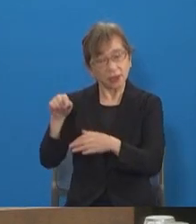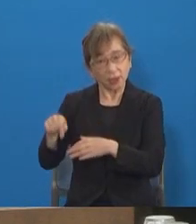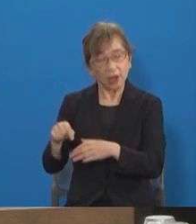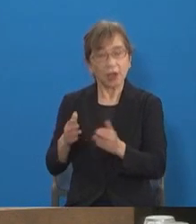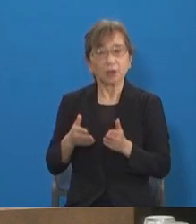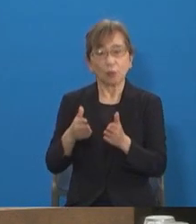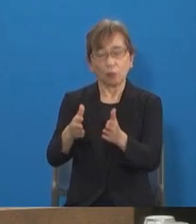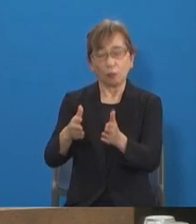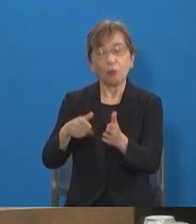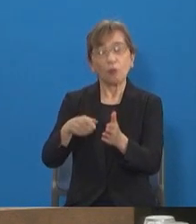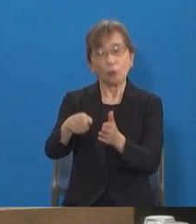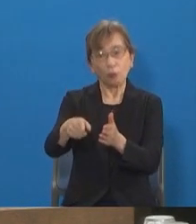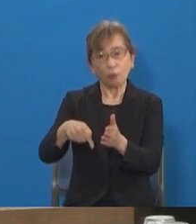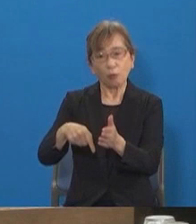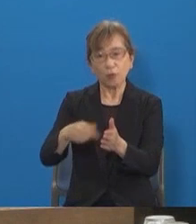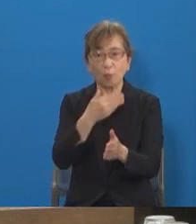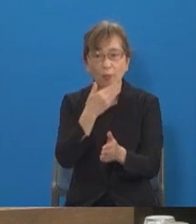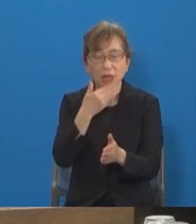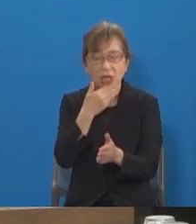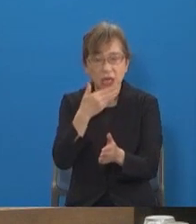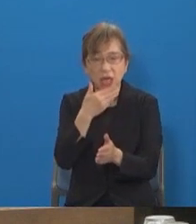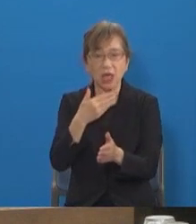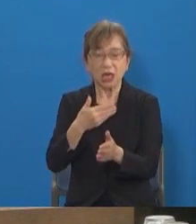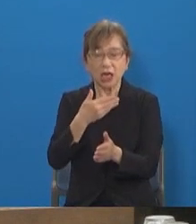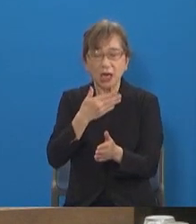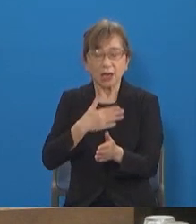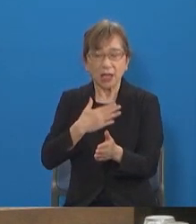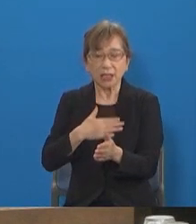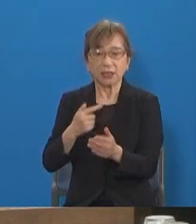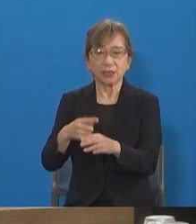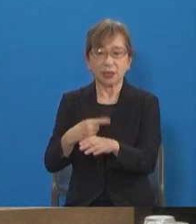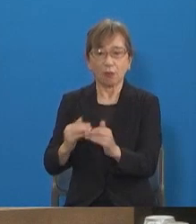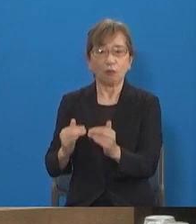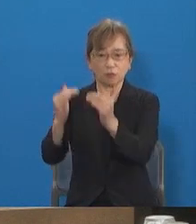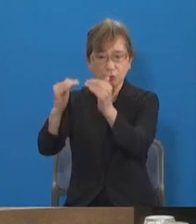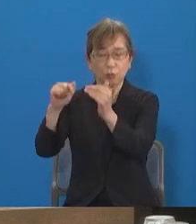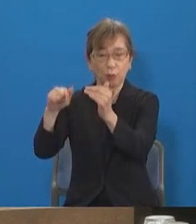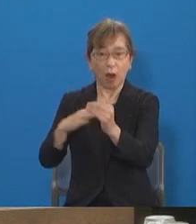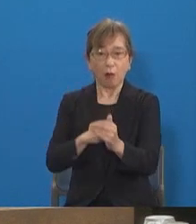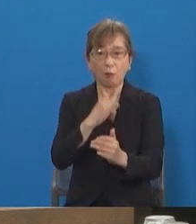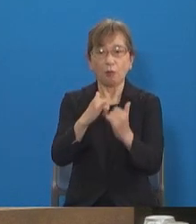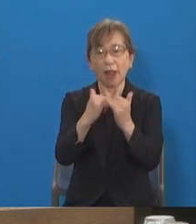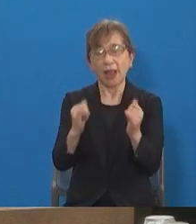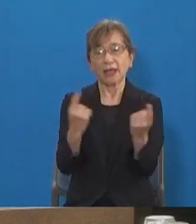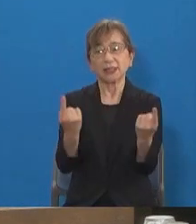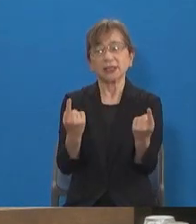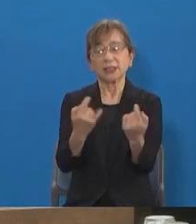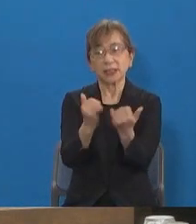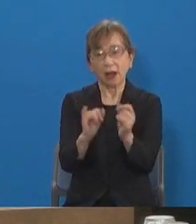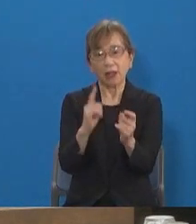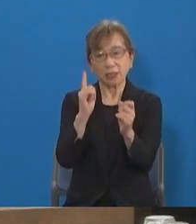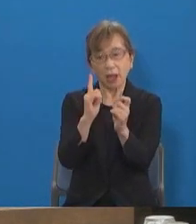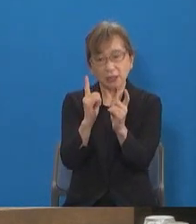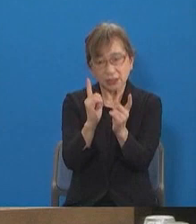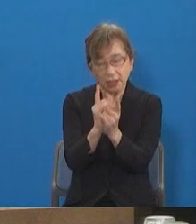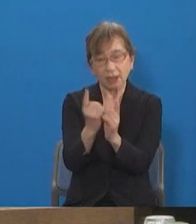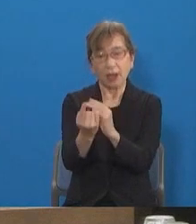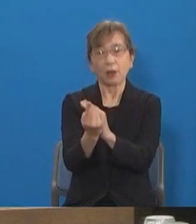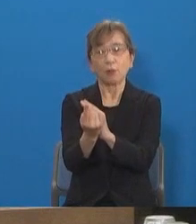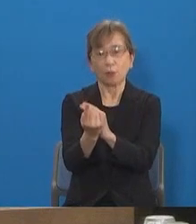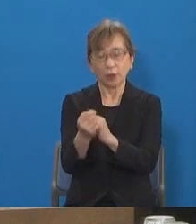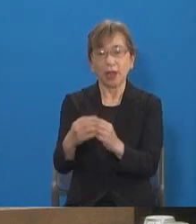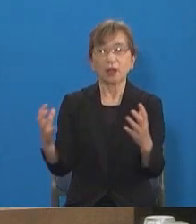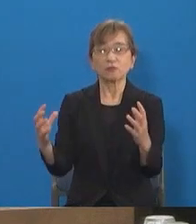用する人の快適性、利便性の向上や、超高齢社会への対応の一つとして、集